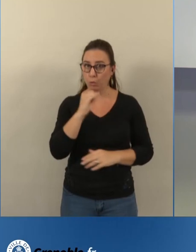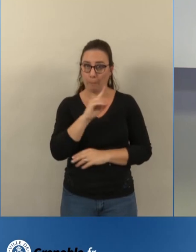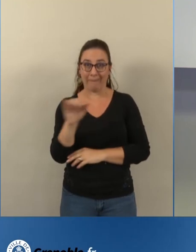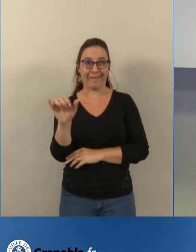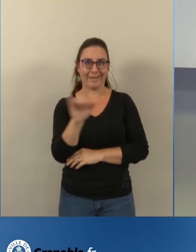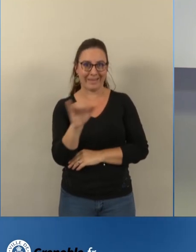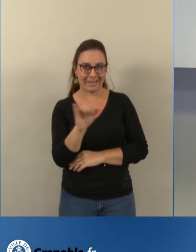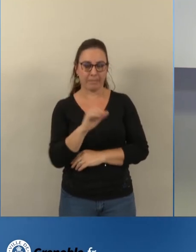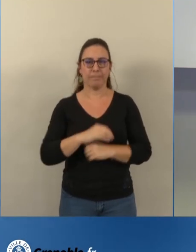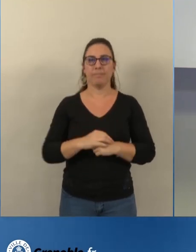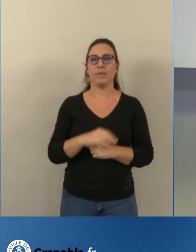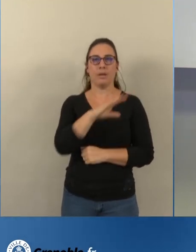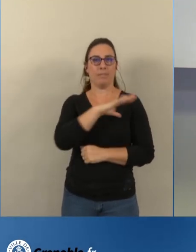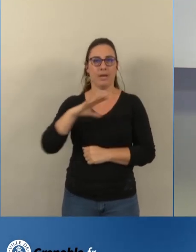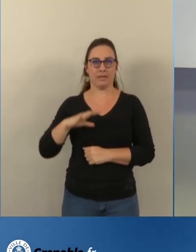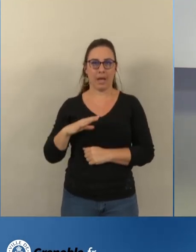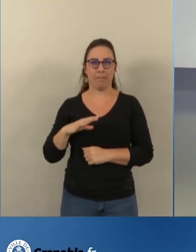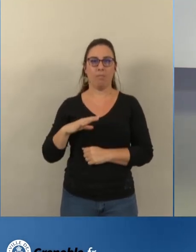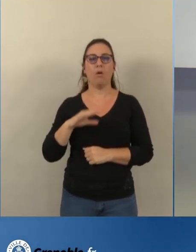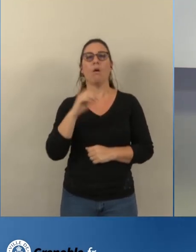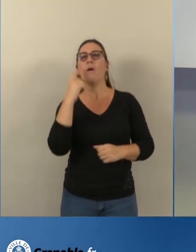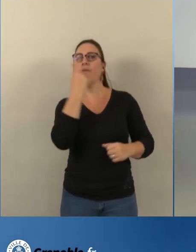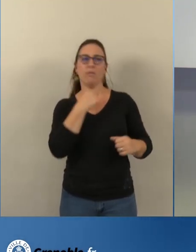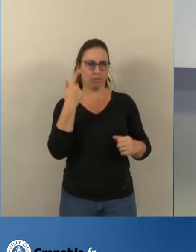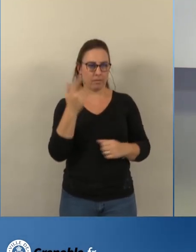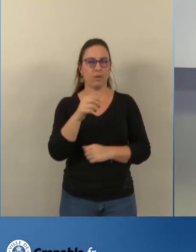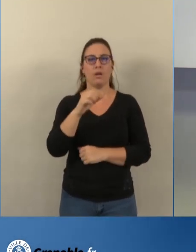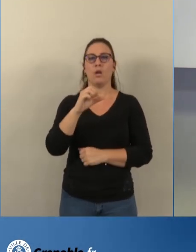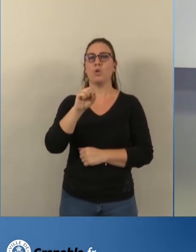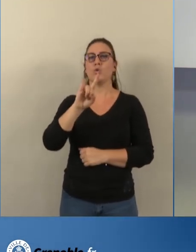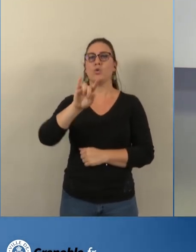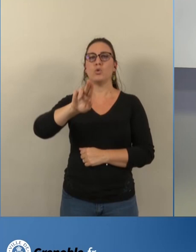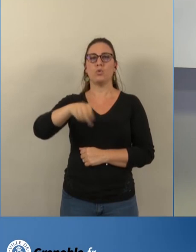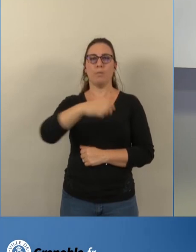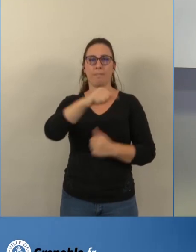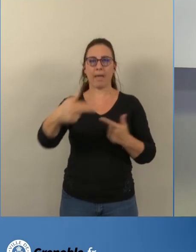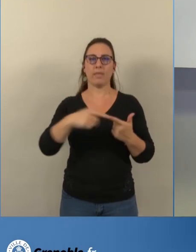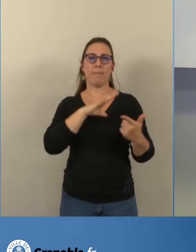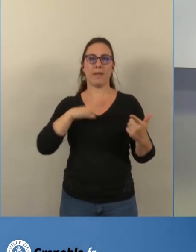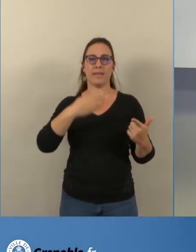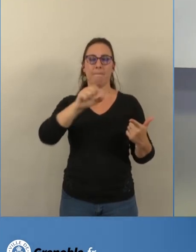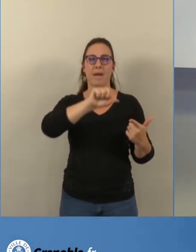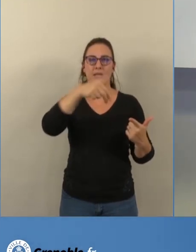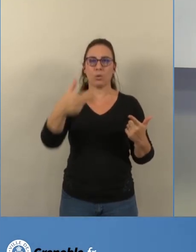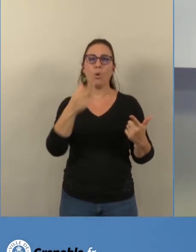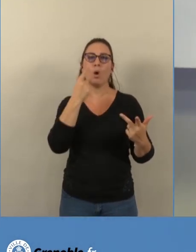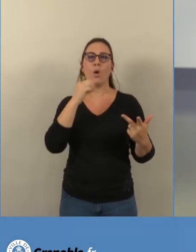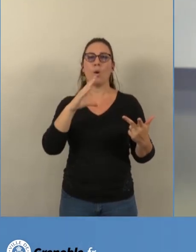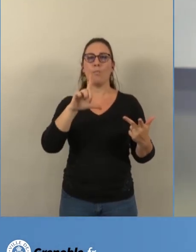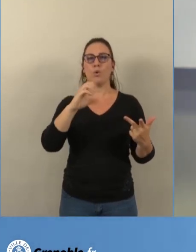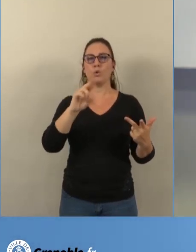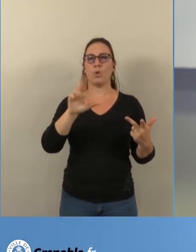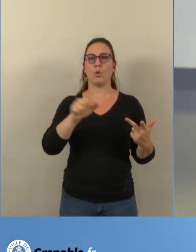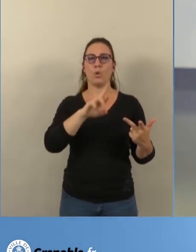pas madame je vais faire au visuel madame Schuman madame Masson Monsieur clouaire Madame